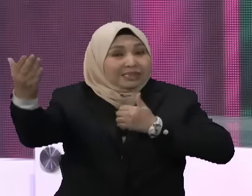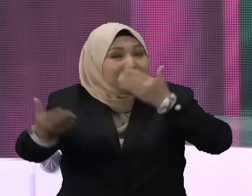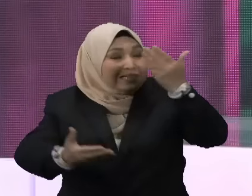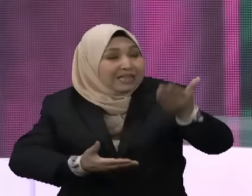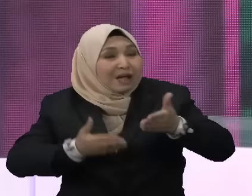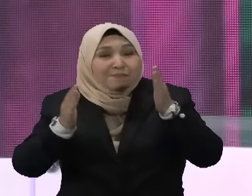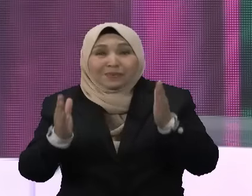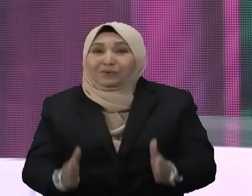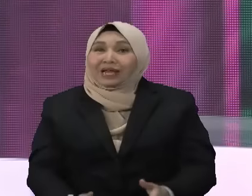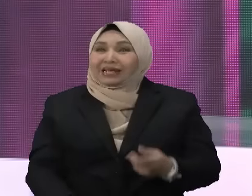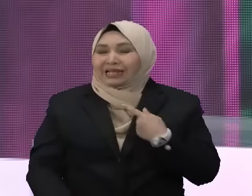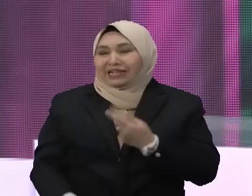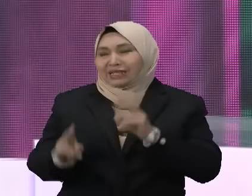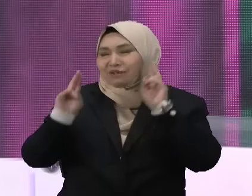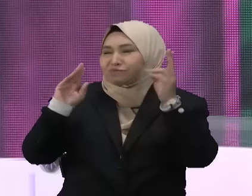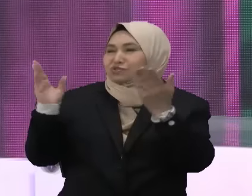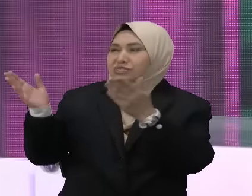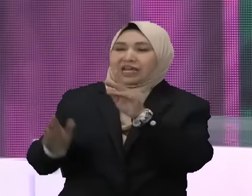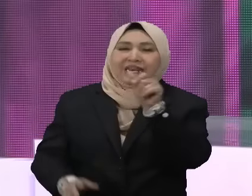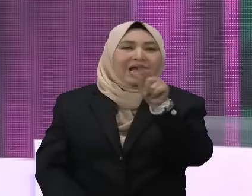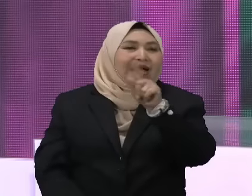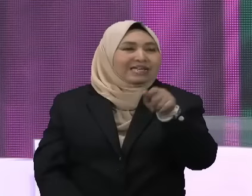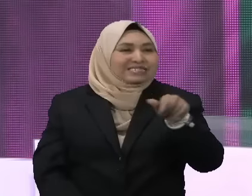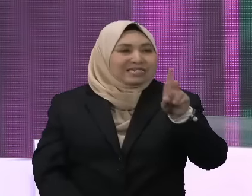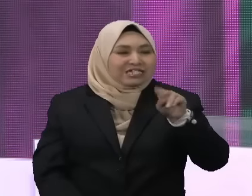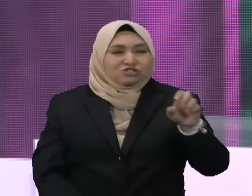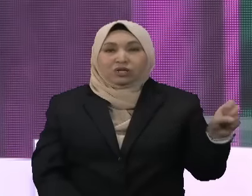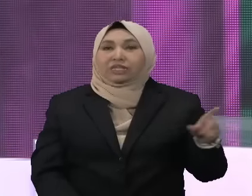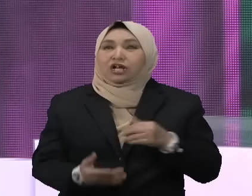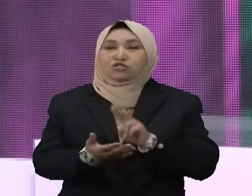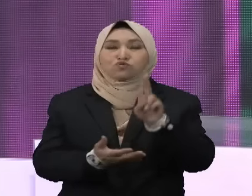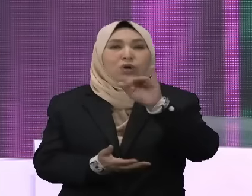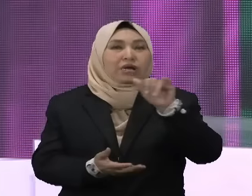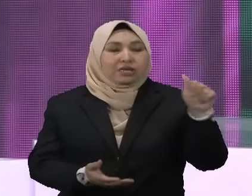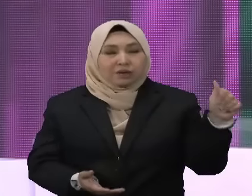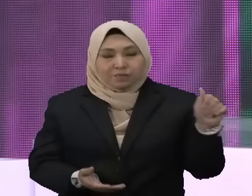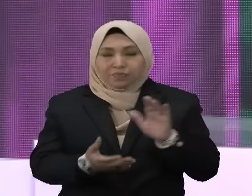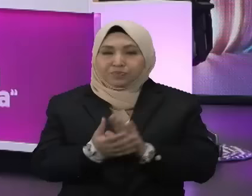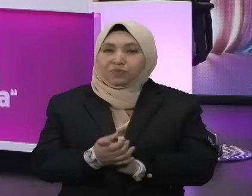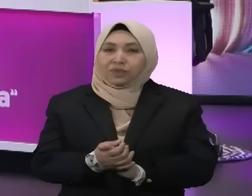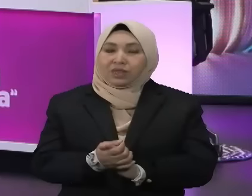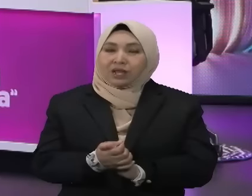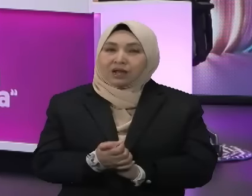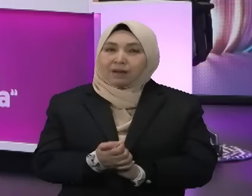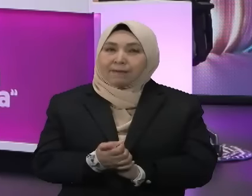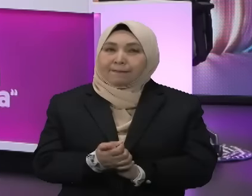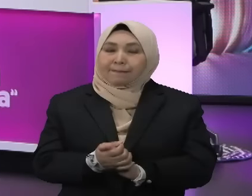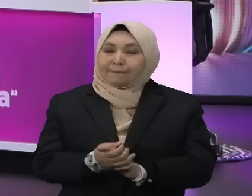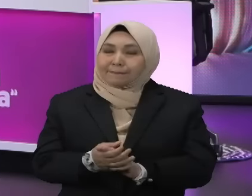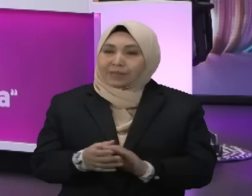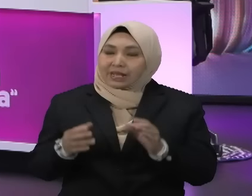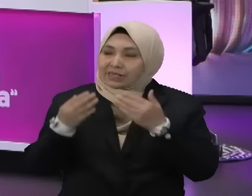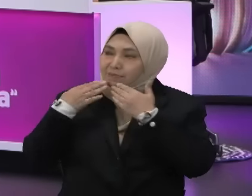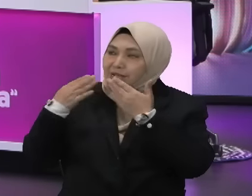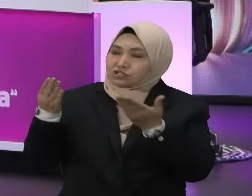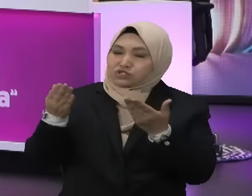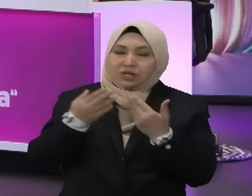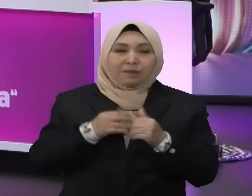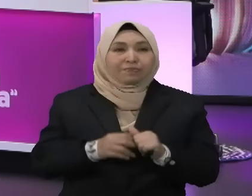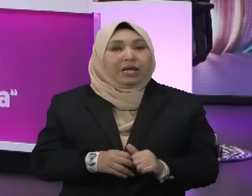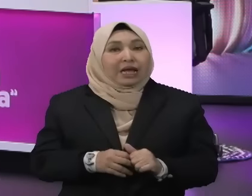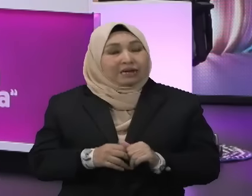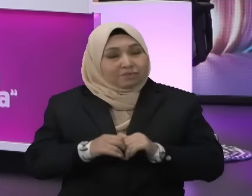kita, Al-Fadhil Ustaz Aizad Shimir daripada Universiti Islam Selangor. Apa khabar Ustaz? Baik. Terima kasih diucapkan